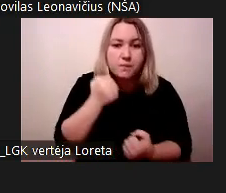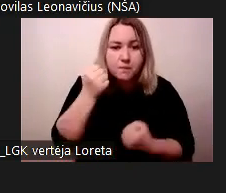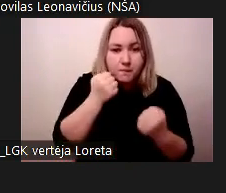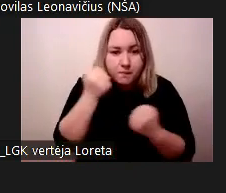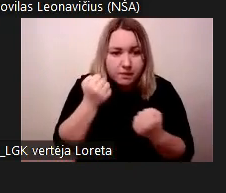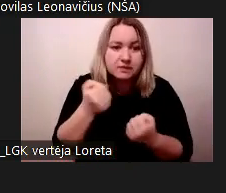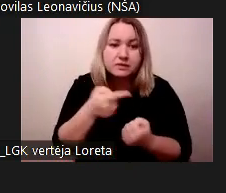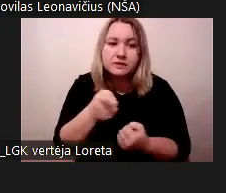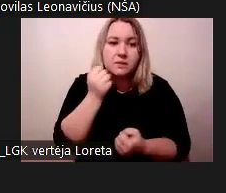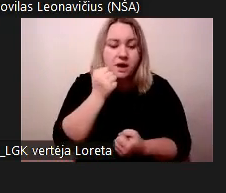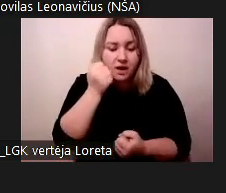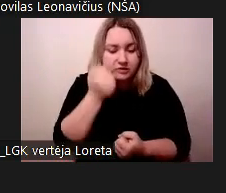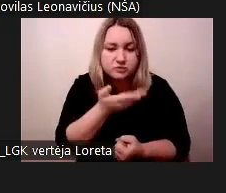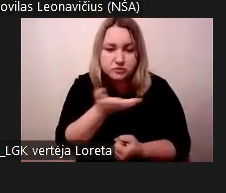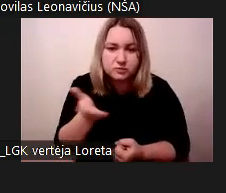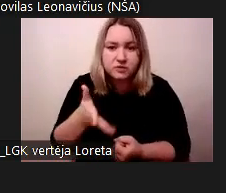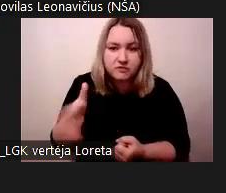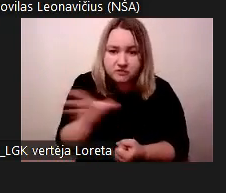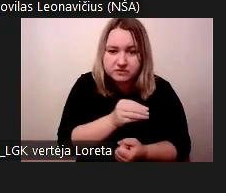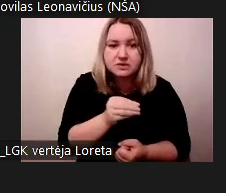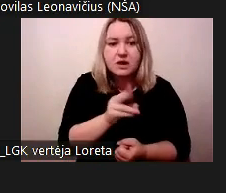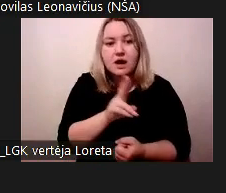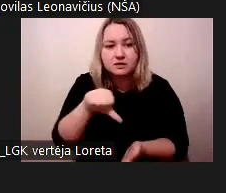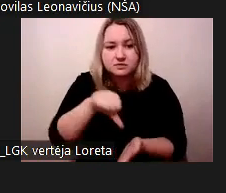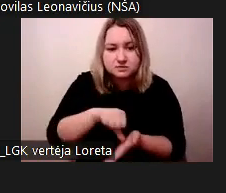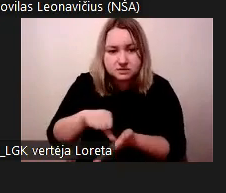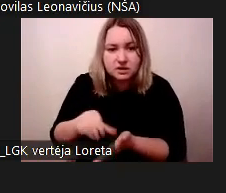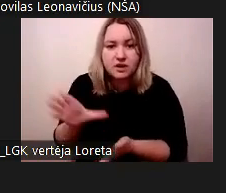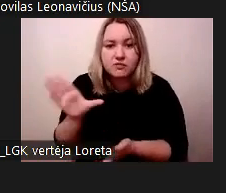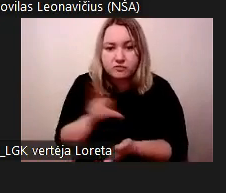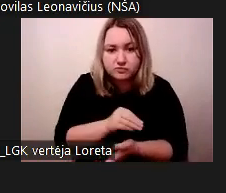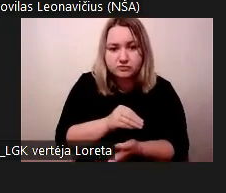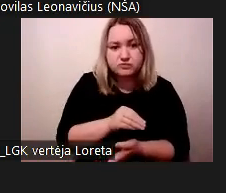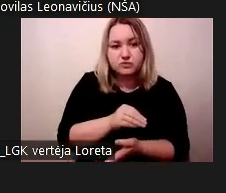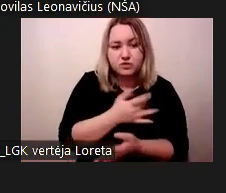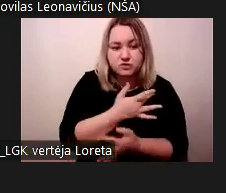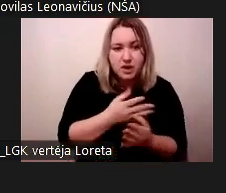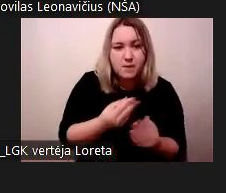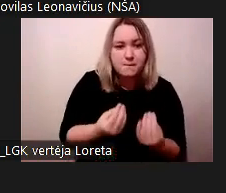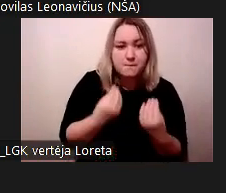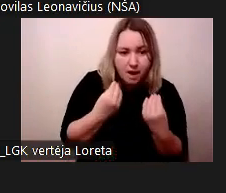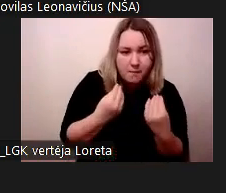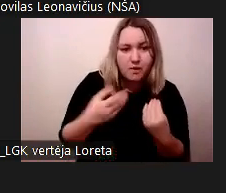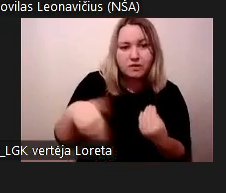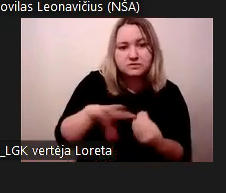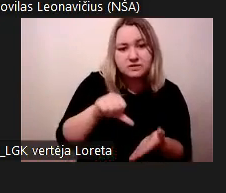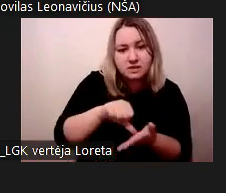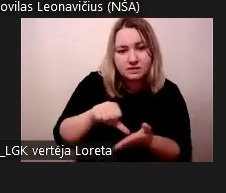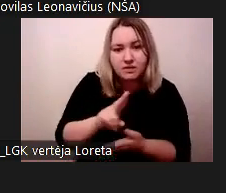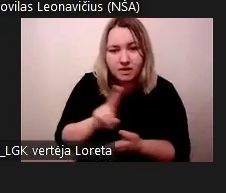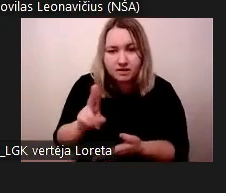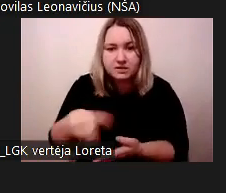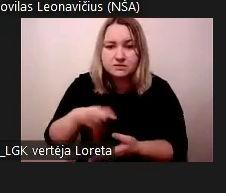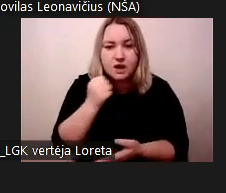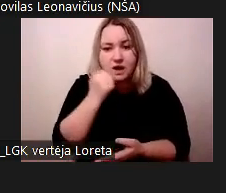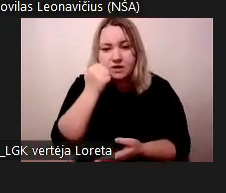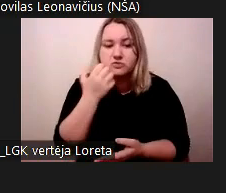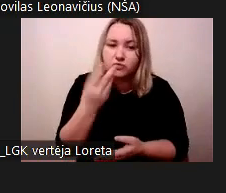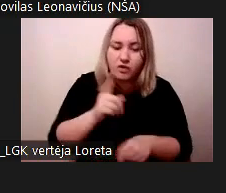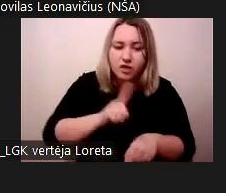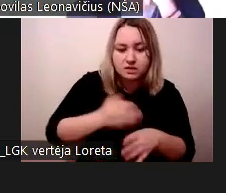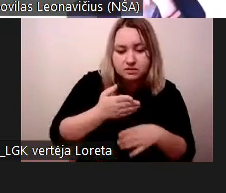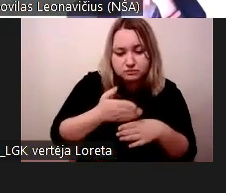be galo padėkoti visiems, kurie dalyvavo visose šiuose pamokose. Dėkingi už jūsų laiką, už